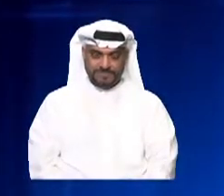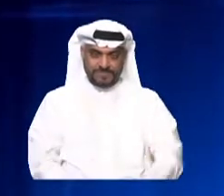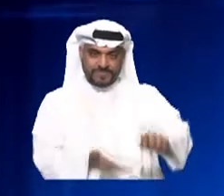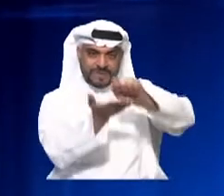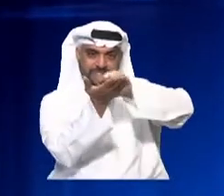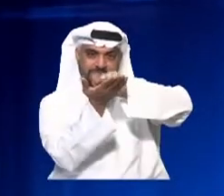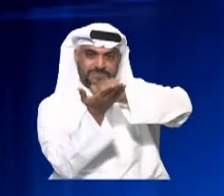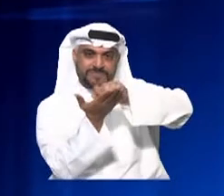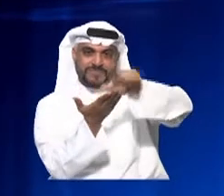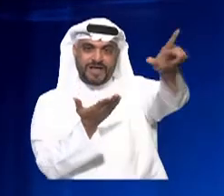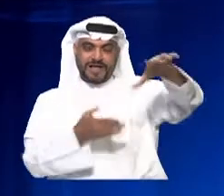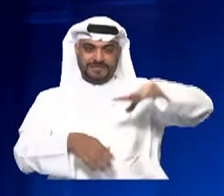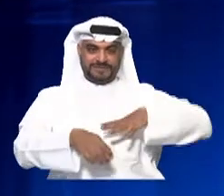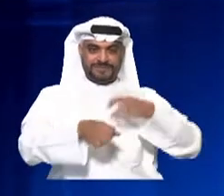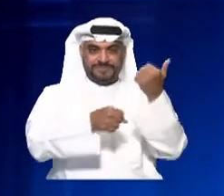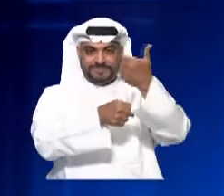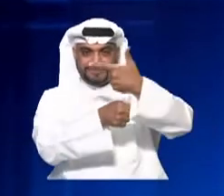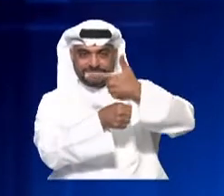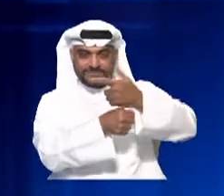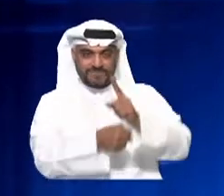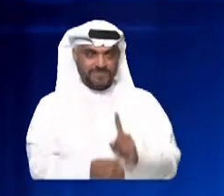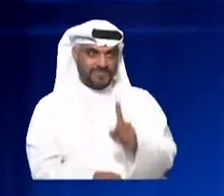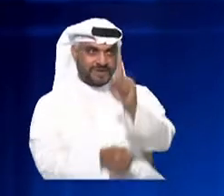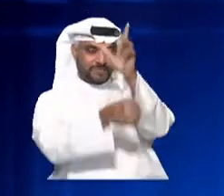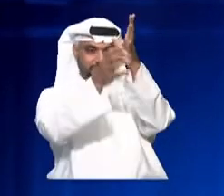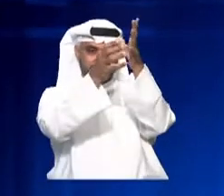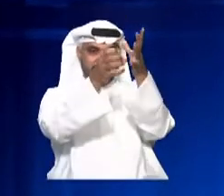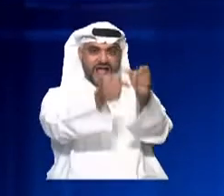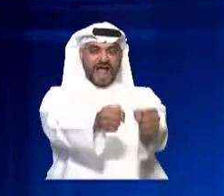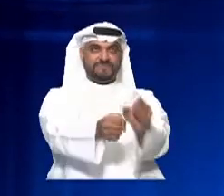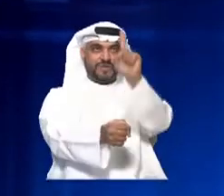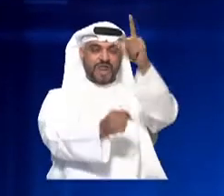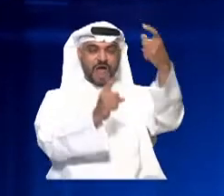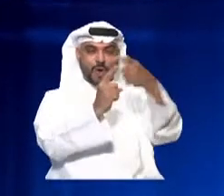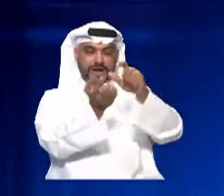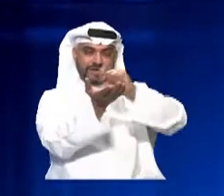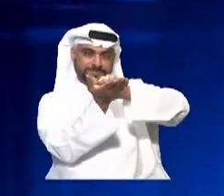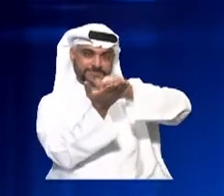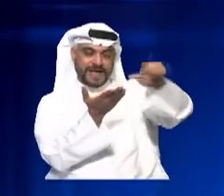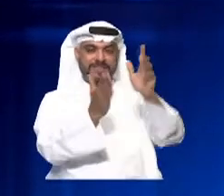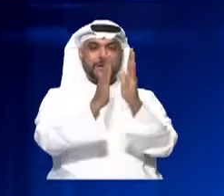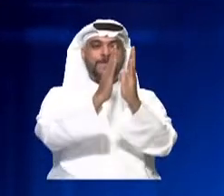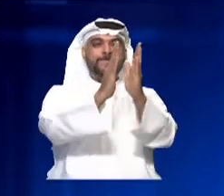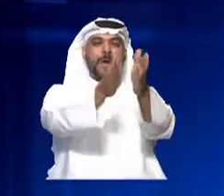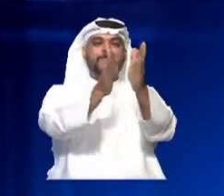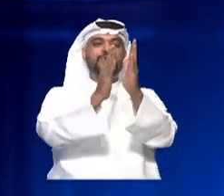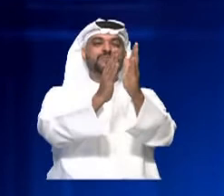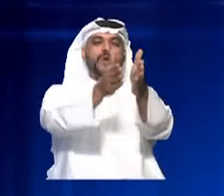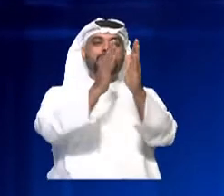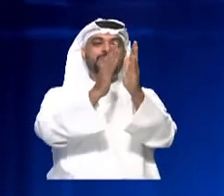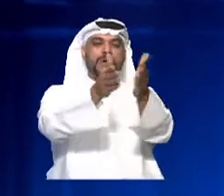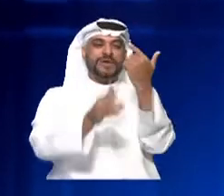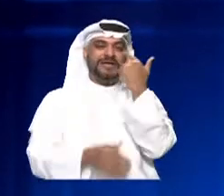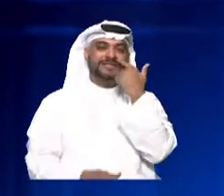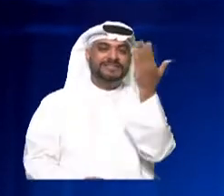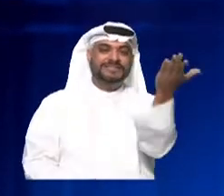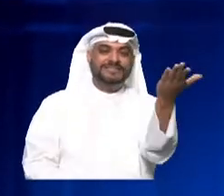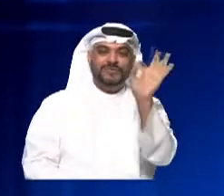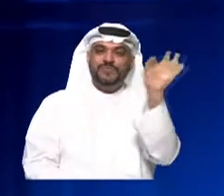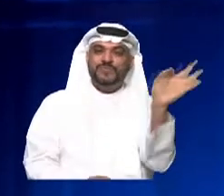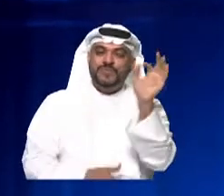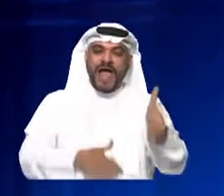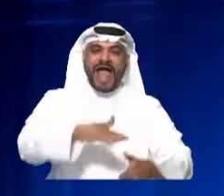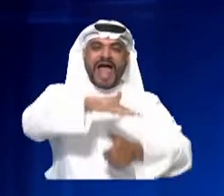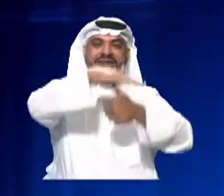بعث سمو ولي العهد الشيخ مشعل الأحمد الجابر الصباح حفظه الله ببرقية تهنئة إلى فخامة السير